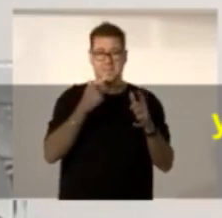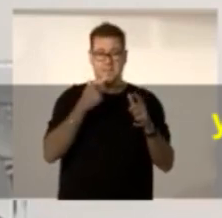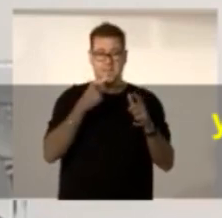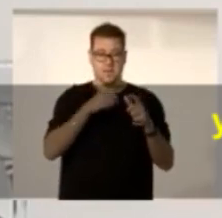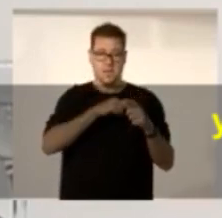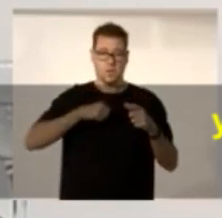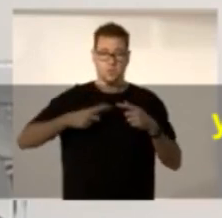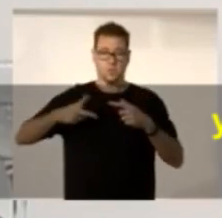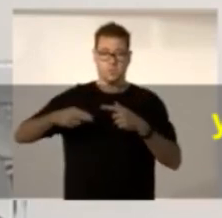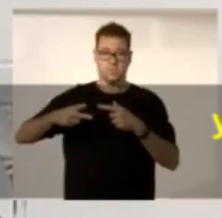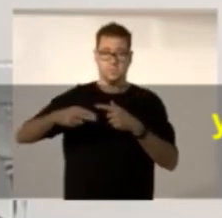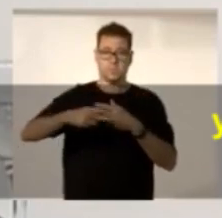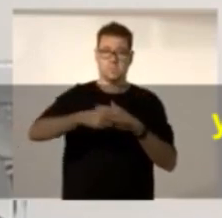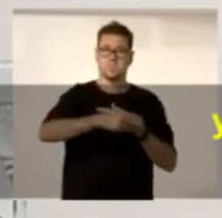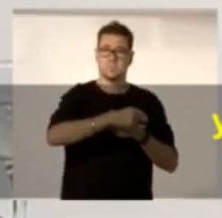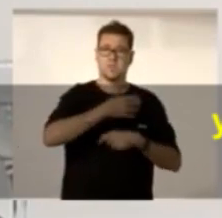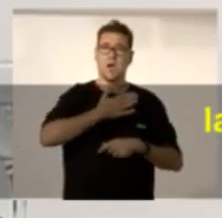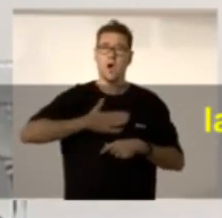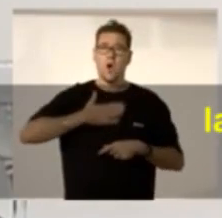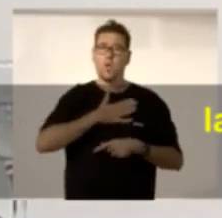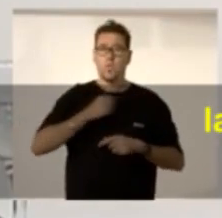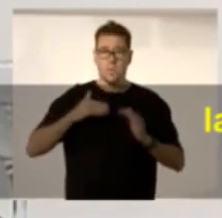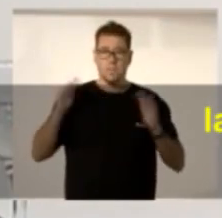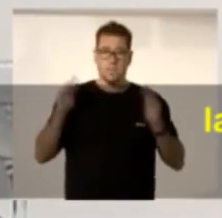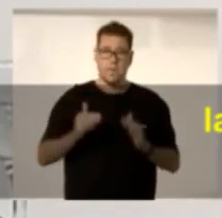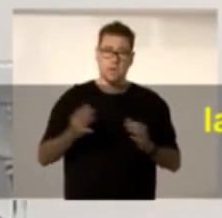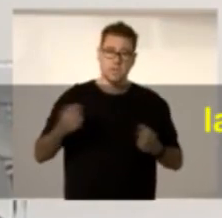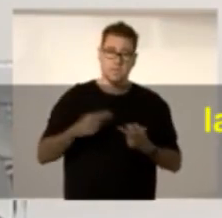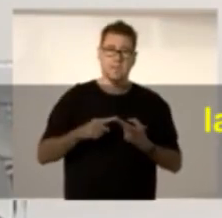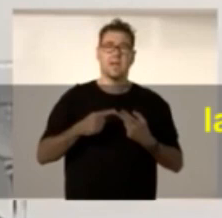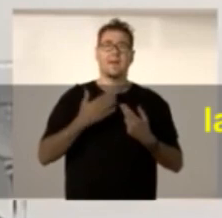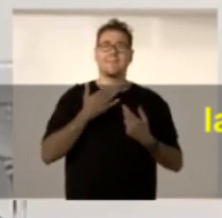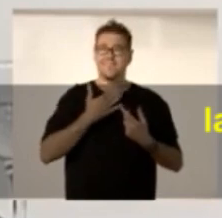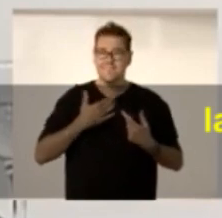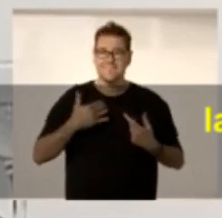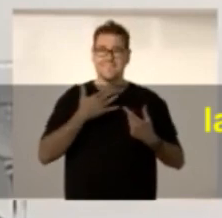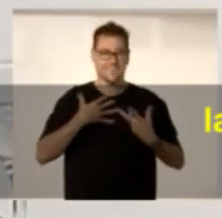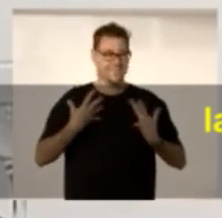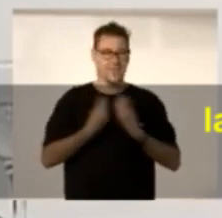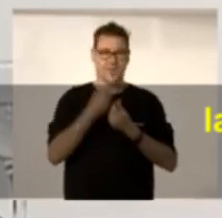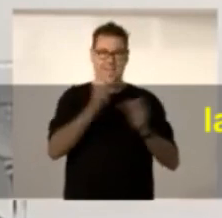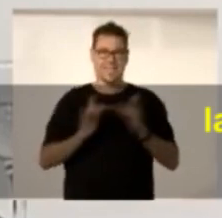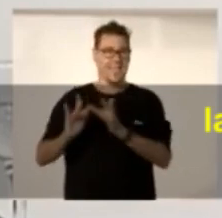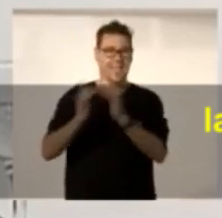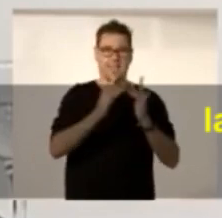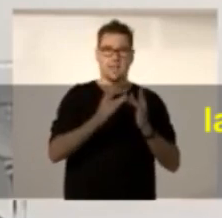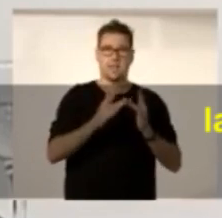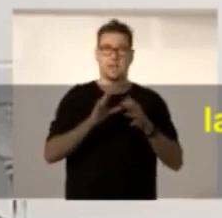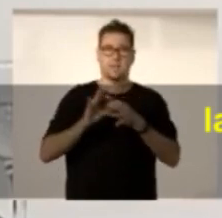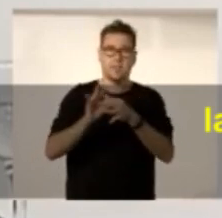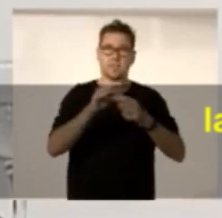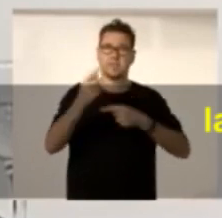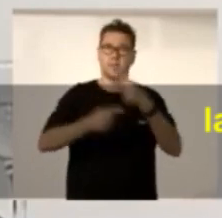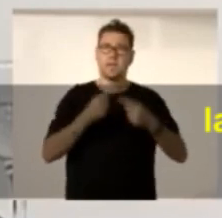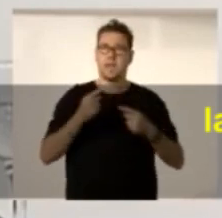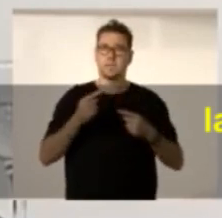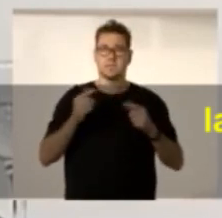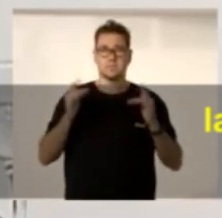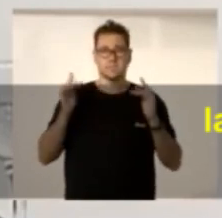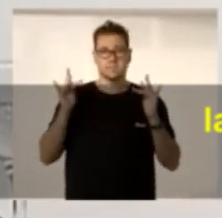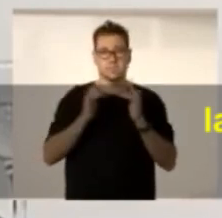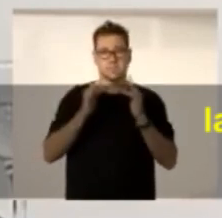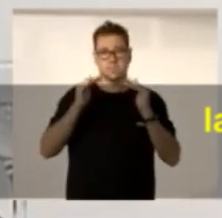restringir el nostre oci, les ganes de juntar-nos amb la gent, amics, familiars, etc.